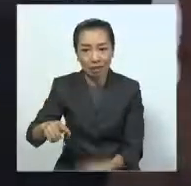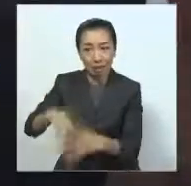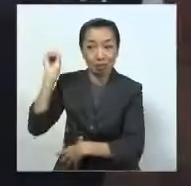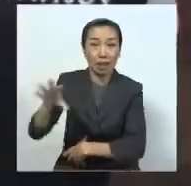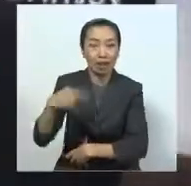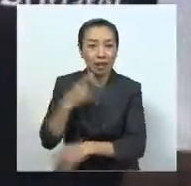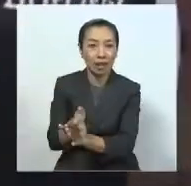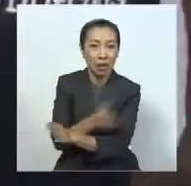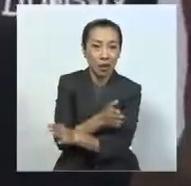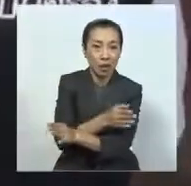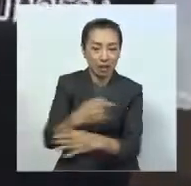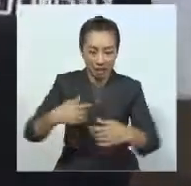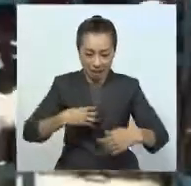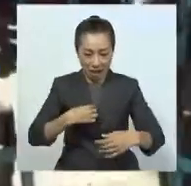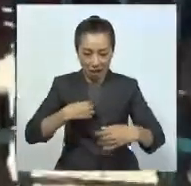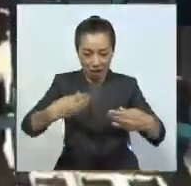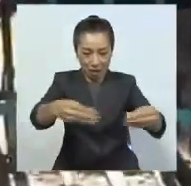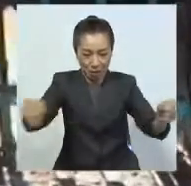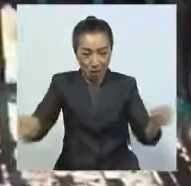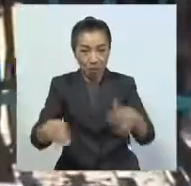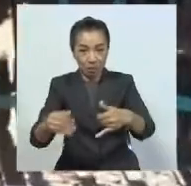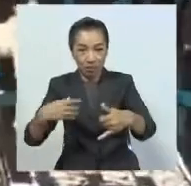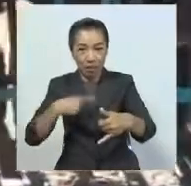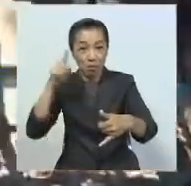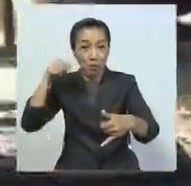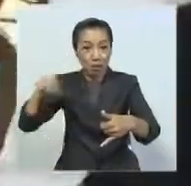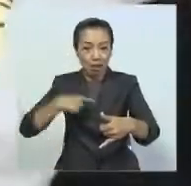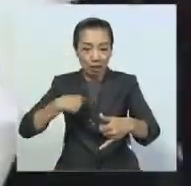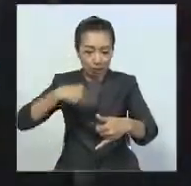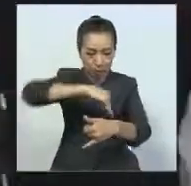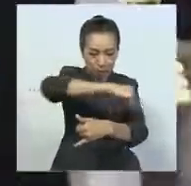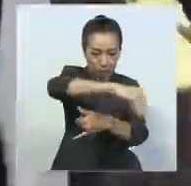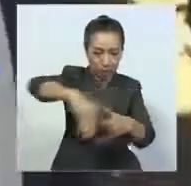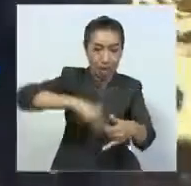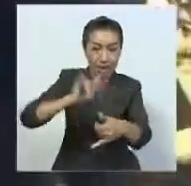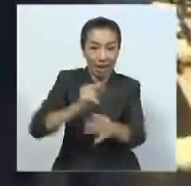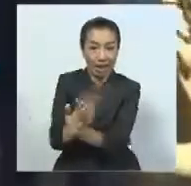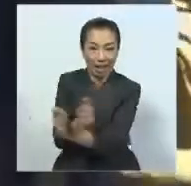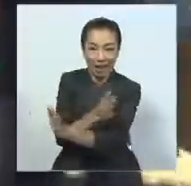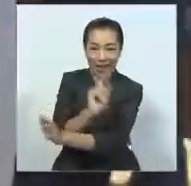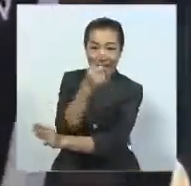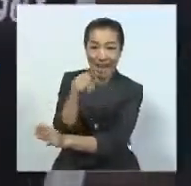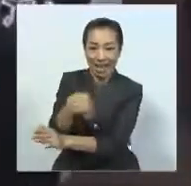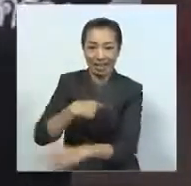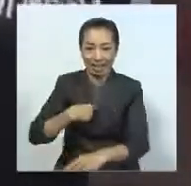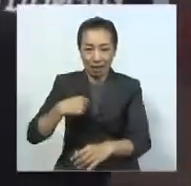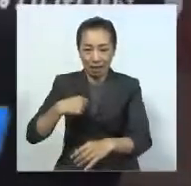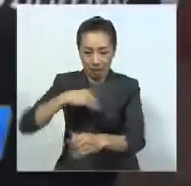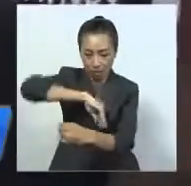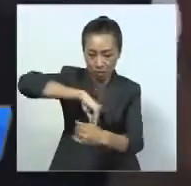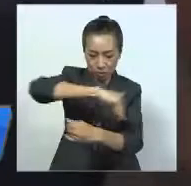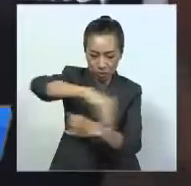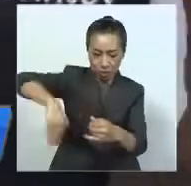า ค ือก่อนหน้าที่จะเอากระสอบไปล้อมเพื่อตรวจค้นคุณพี่ท่านนี้เนี่ยเจ้าหน้าที่เนี่ยค่ะนี่คือช่วงแรกก่อนที่จะเอากระสอบไปล้อมนะ